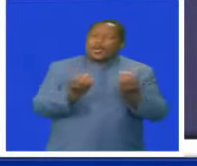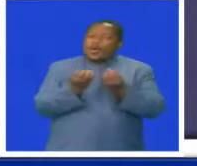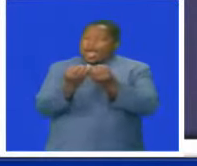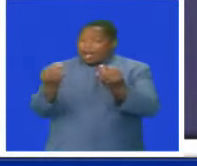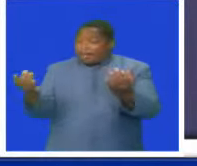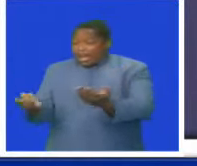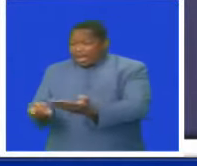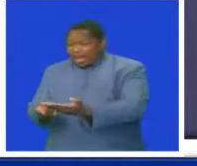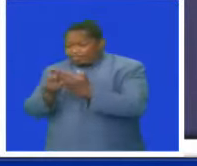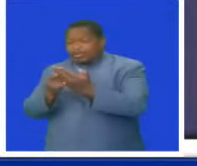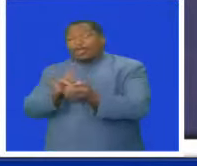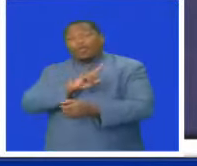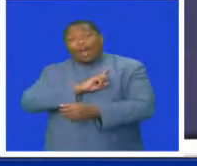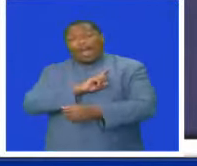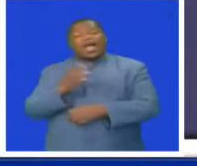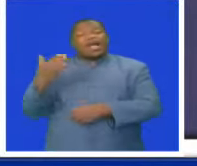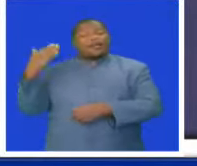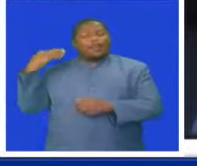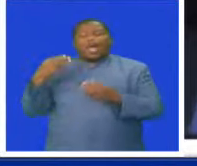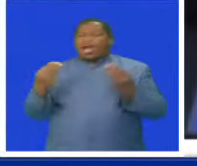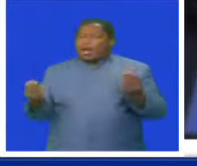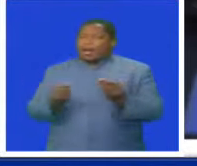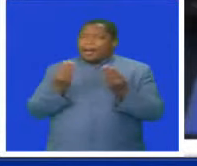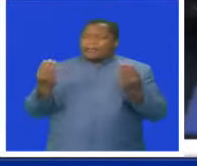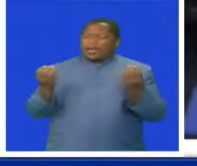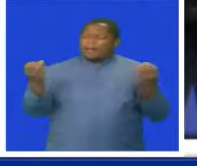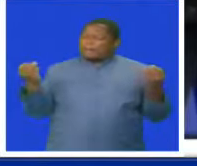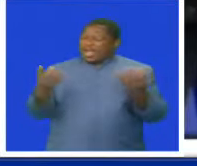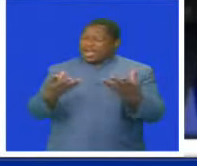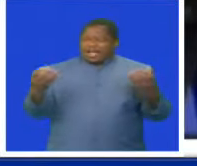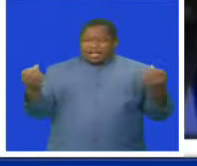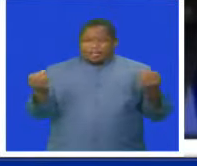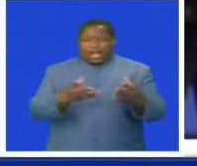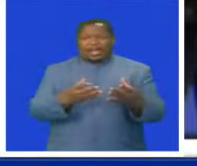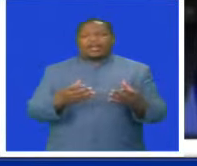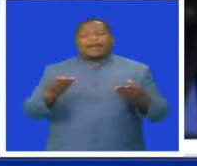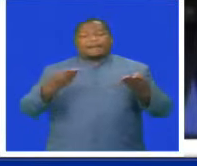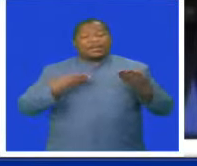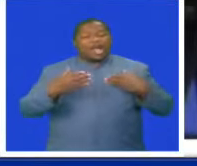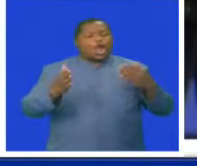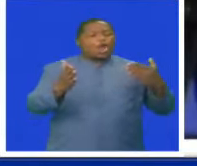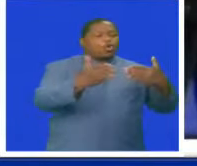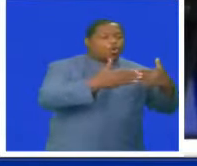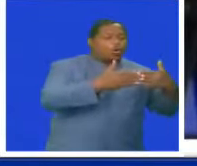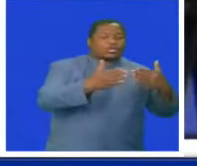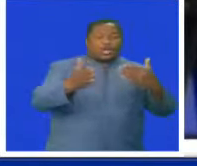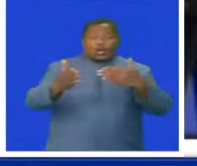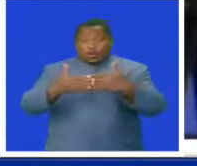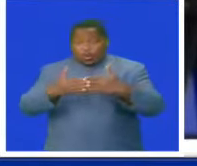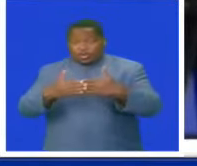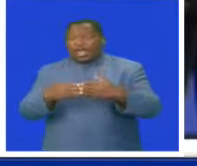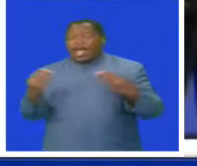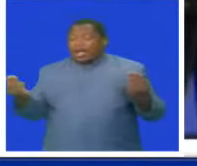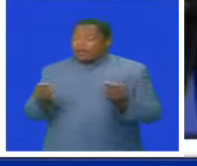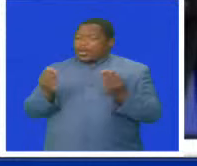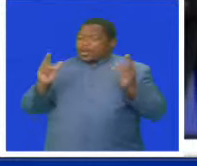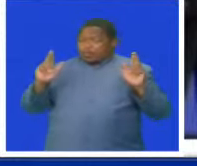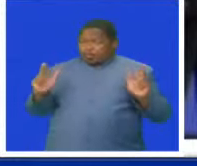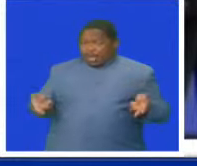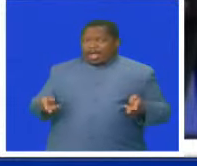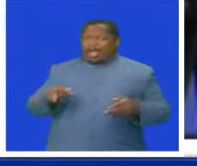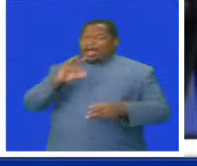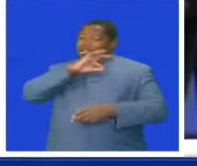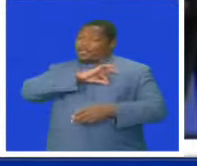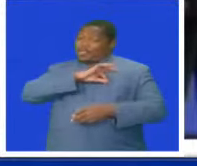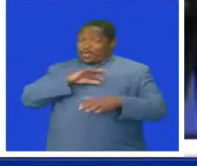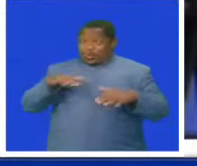nalamisiwe emsebentini ngenza bayimkhuhlane iCOVID-19. Masekuthethile iqi nje ukuthi sakhiwe ngalokuphelele bekunini